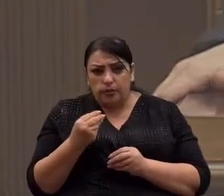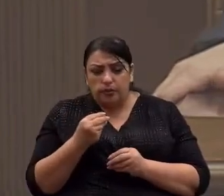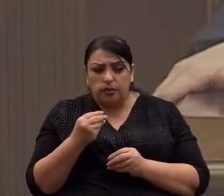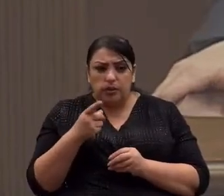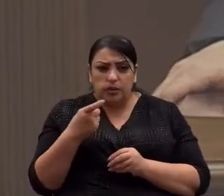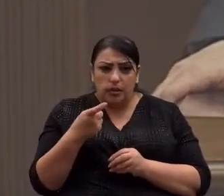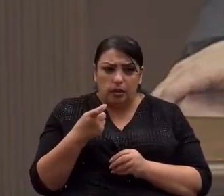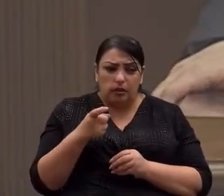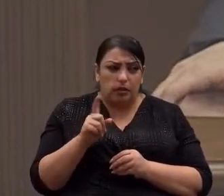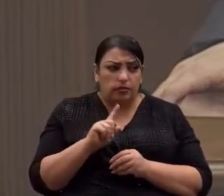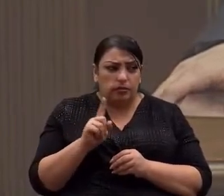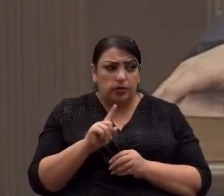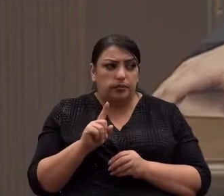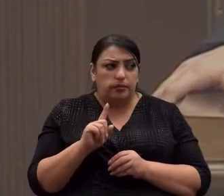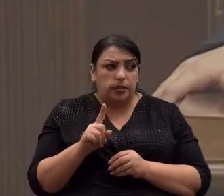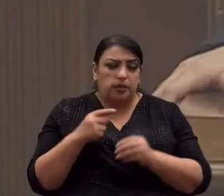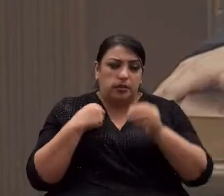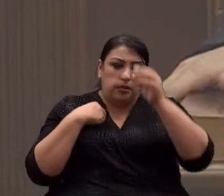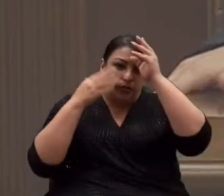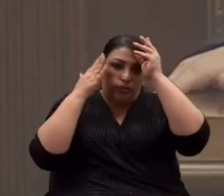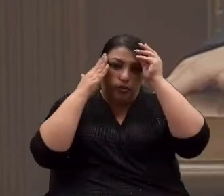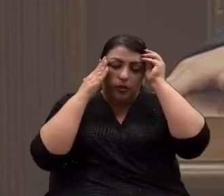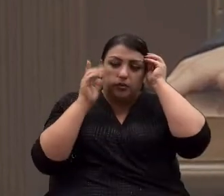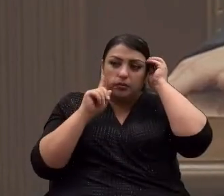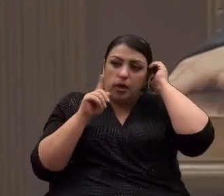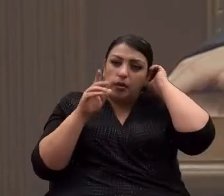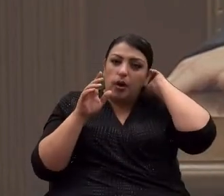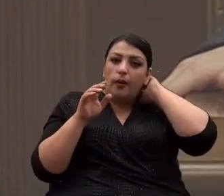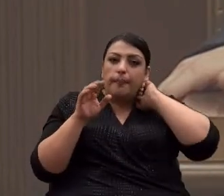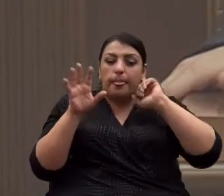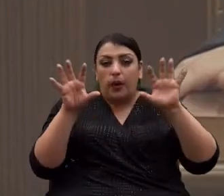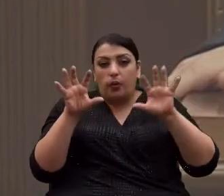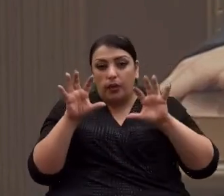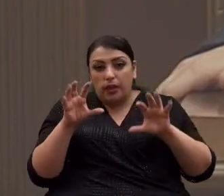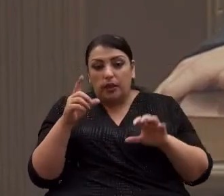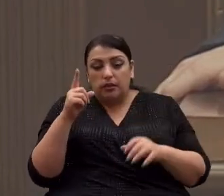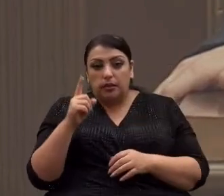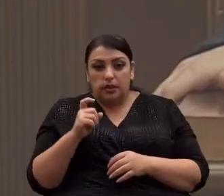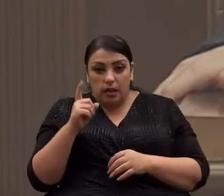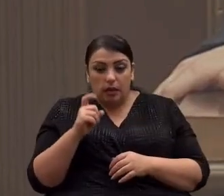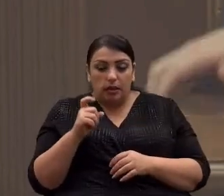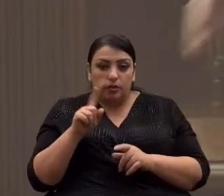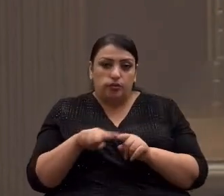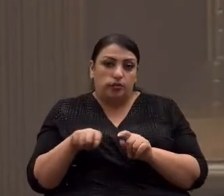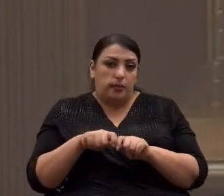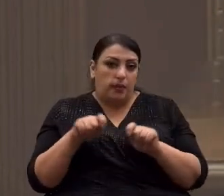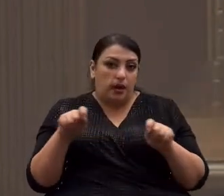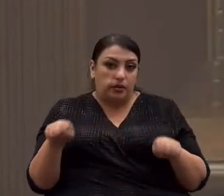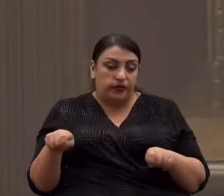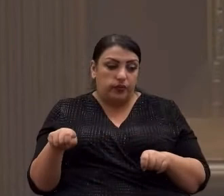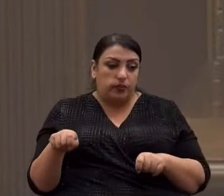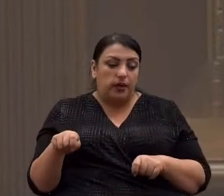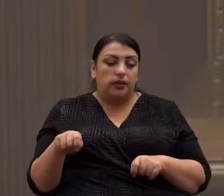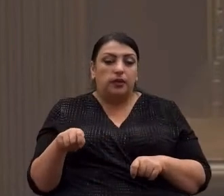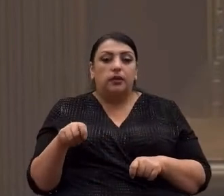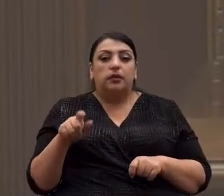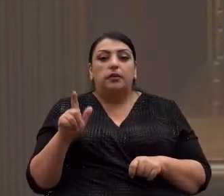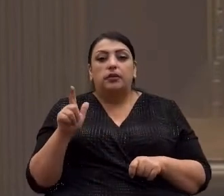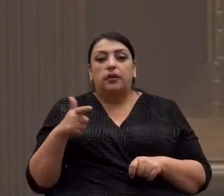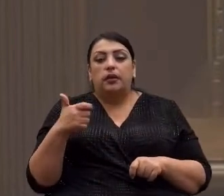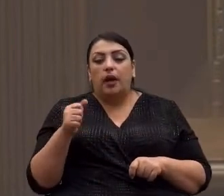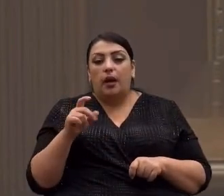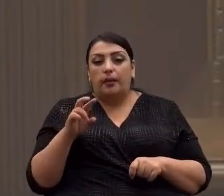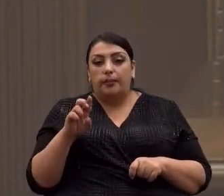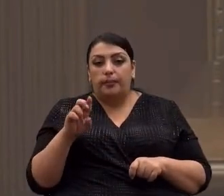չնայած տրամաբանությունն ասում է, որ օրինական զենքով կրակելը բացահայտվում է շատ արագ։ Եվ Վիլեն Գաբրիելյանը բացակայում է զենքի